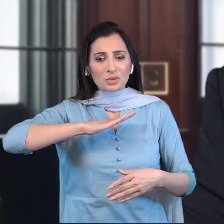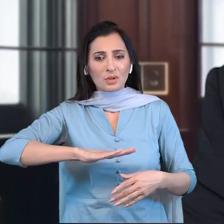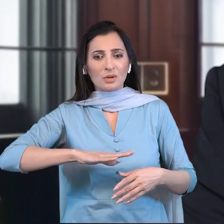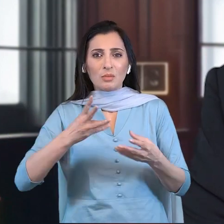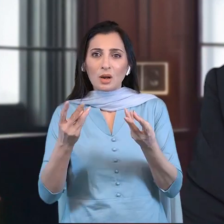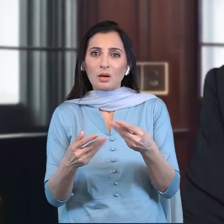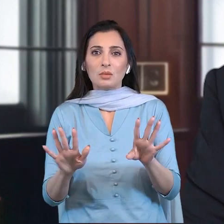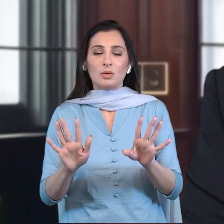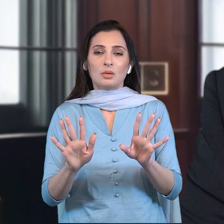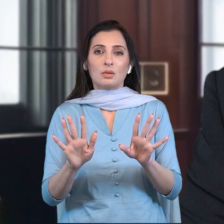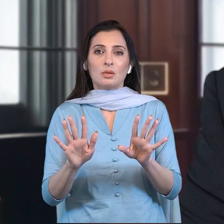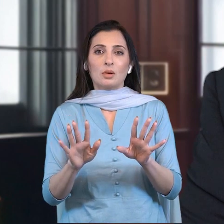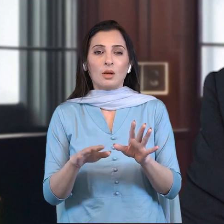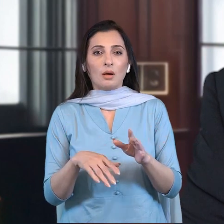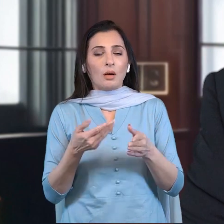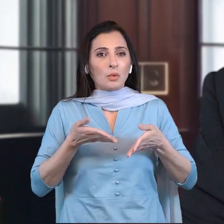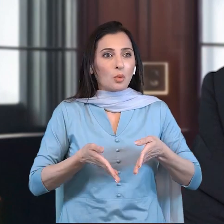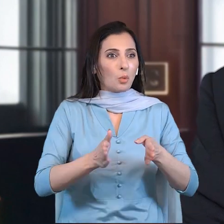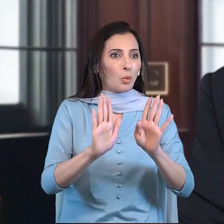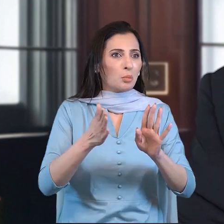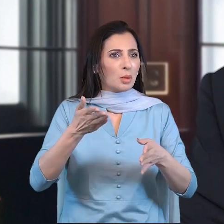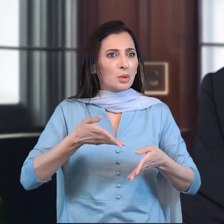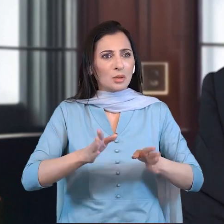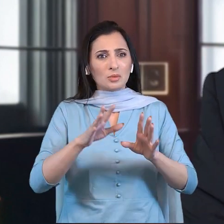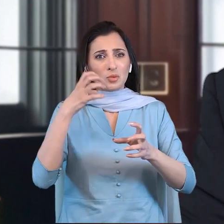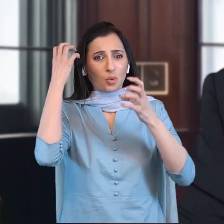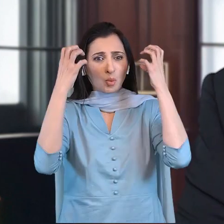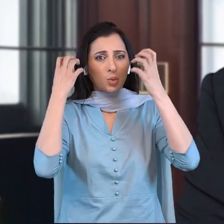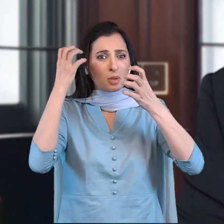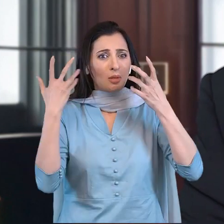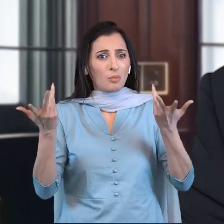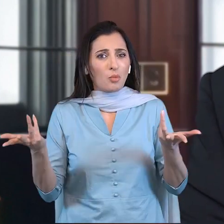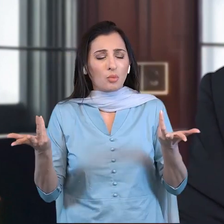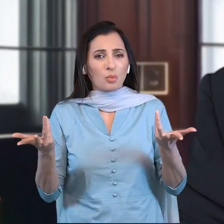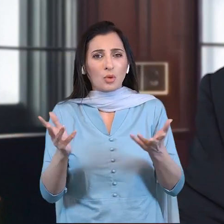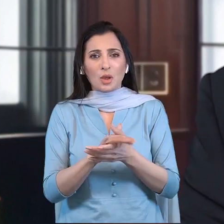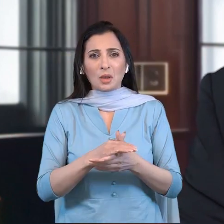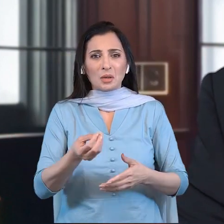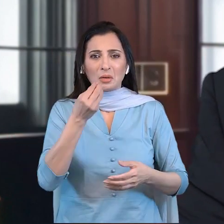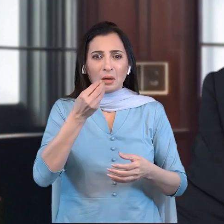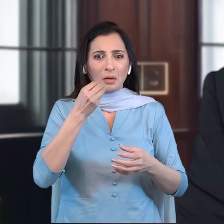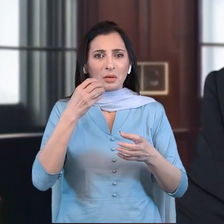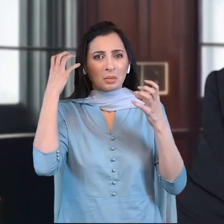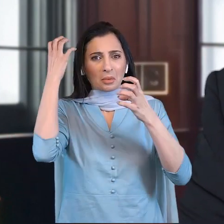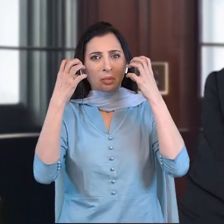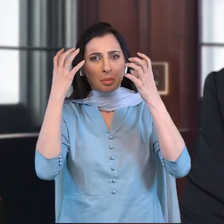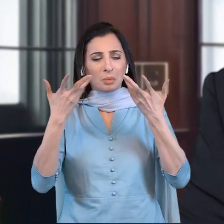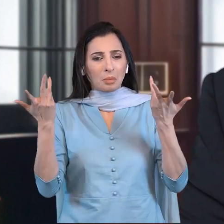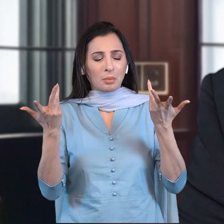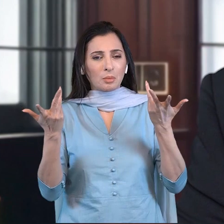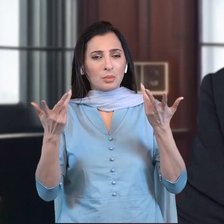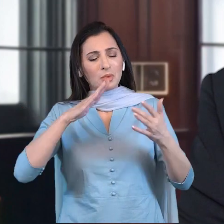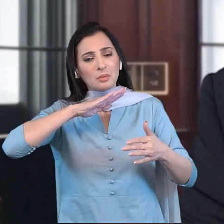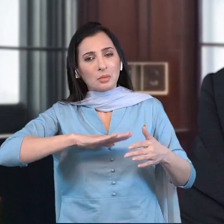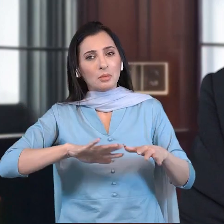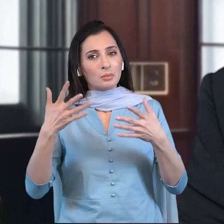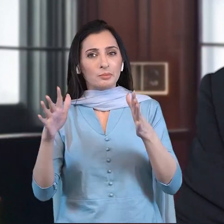ہمیں کھانے پر صبر ہے، نہ ہمیں اپنی زندگی میں صبر ہے۔ تو وہی ایک بات پورٹرے ہوتی ہے